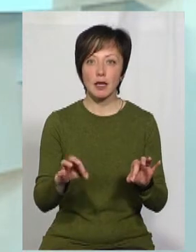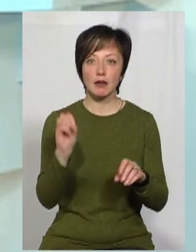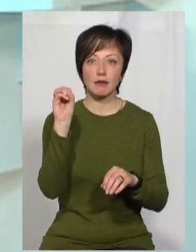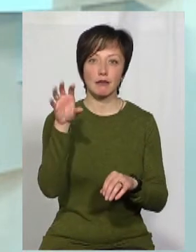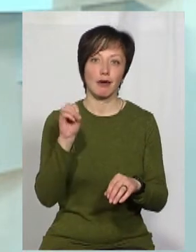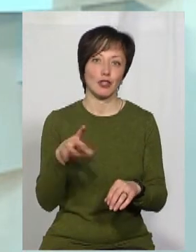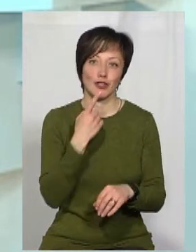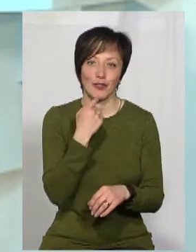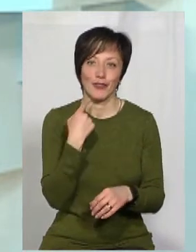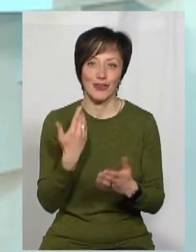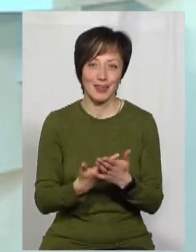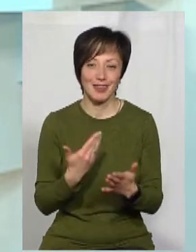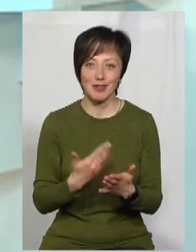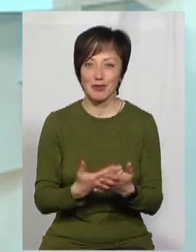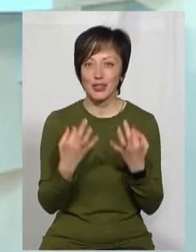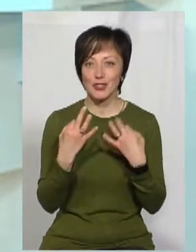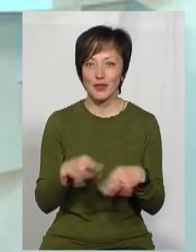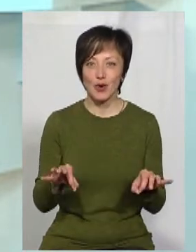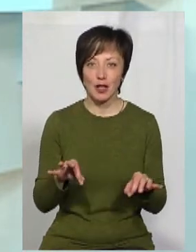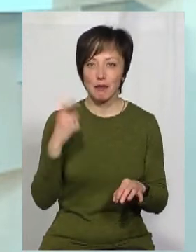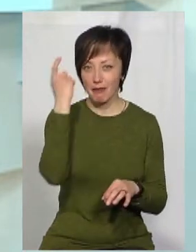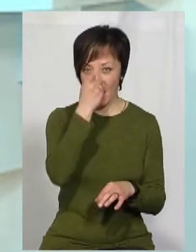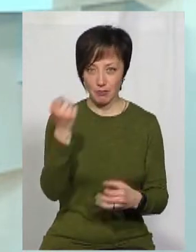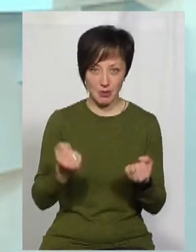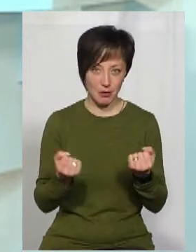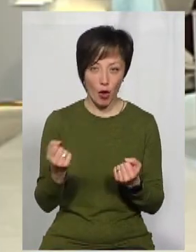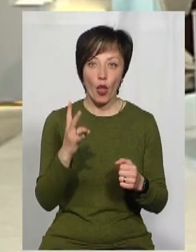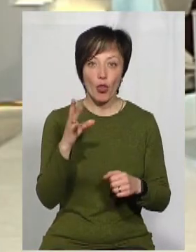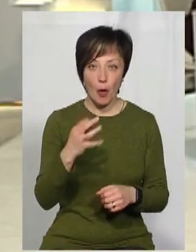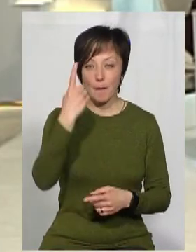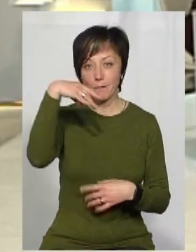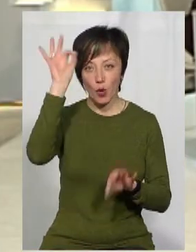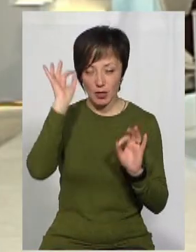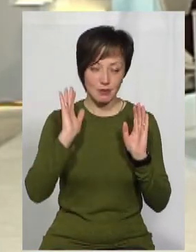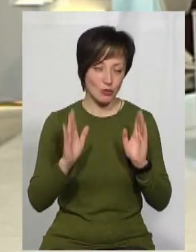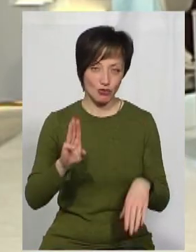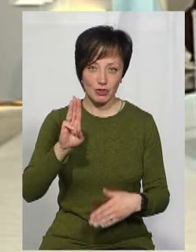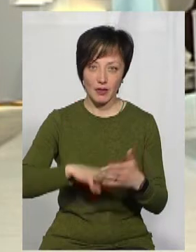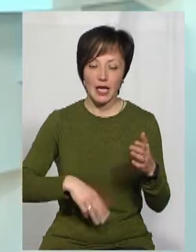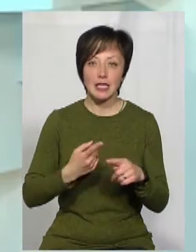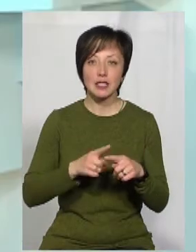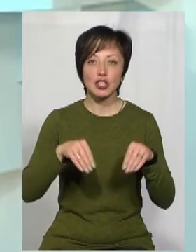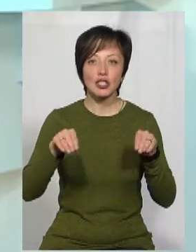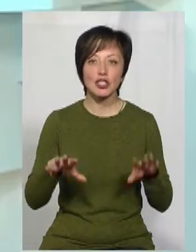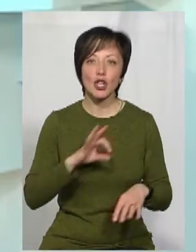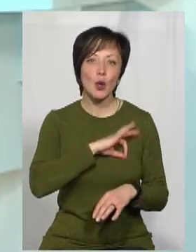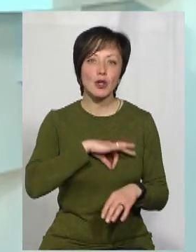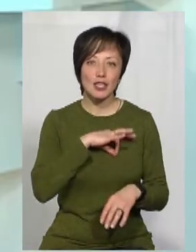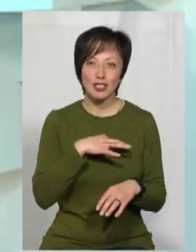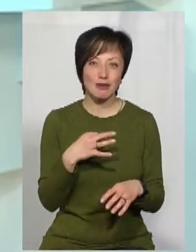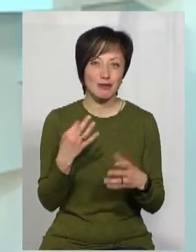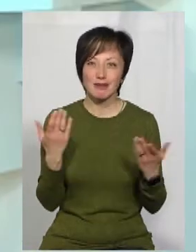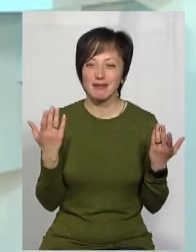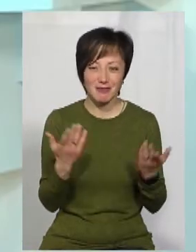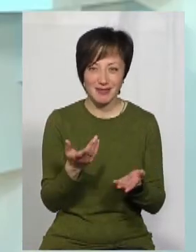червоне світло в світлофора, чи, наприклад, дозволити їздити п'яними за кермом. Але поліція все одно буде штрафувати. Звичайно. Але ці рішення будуть юридично нікчемними